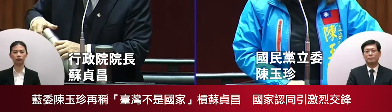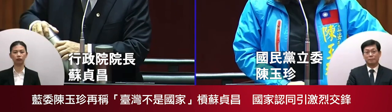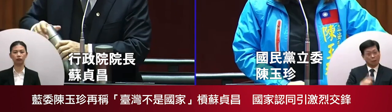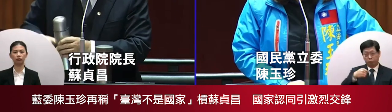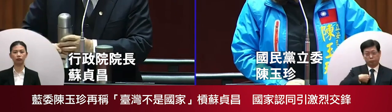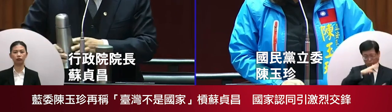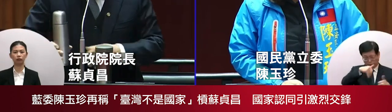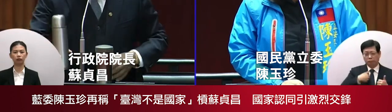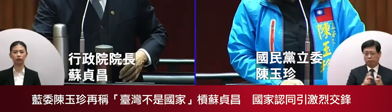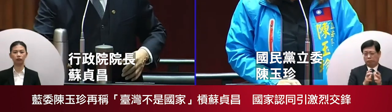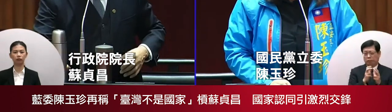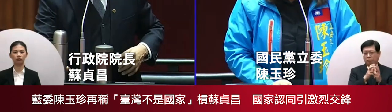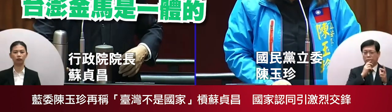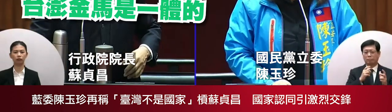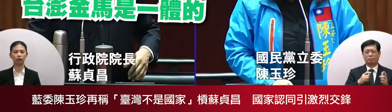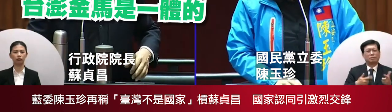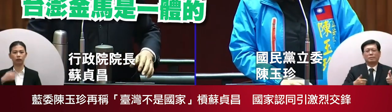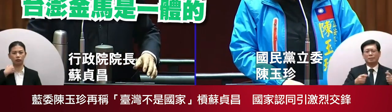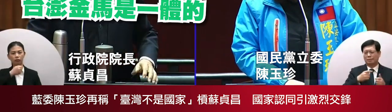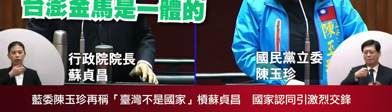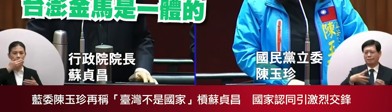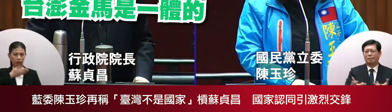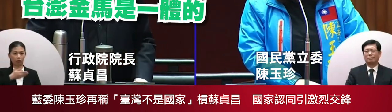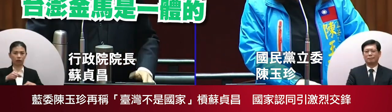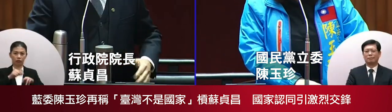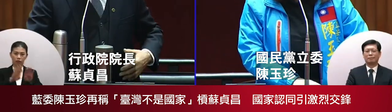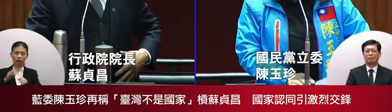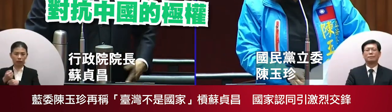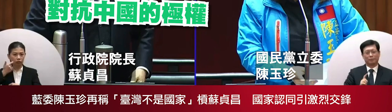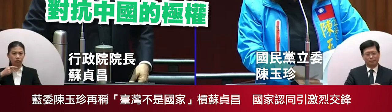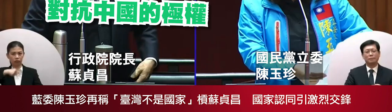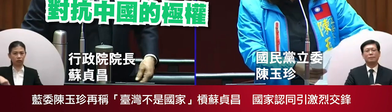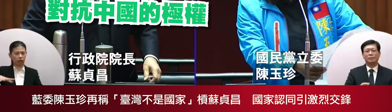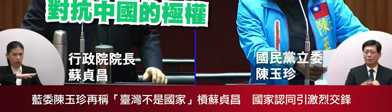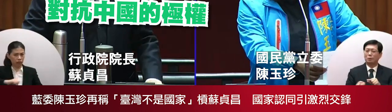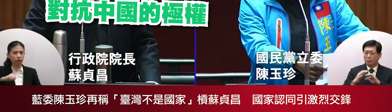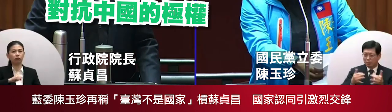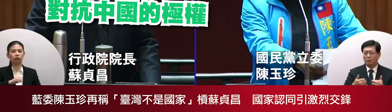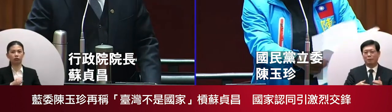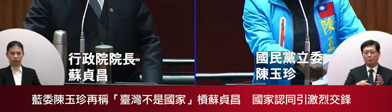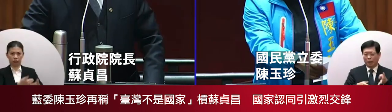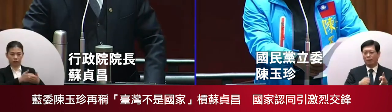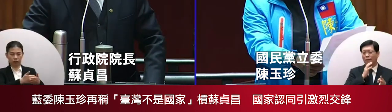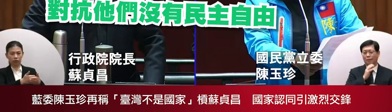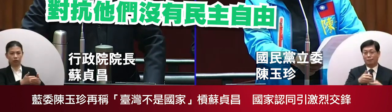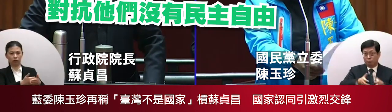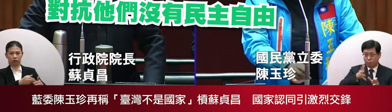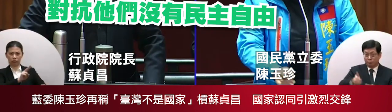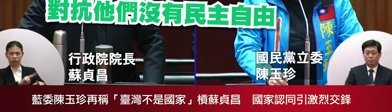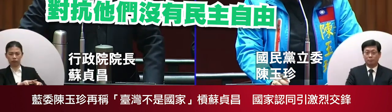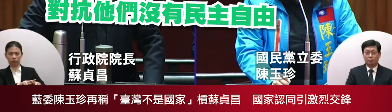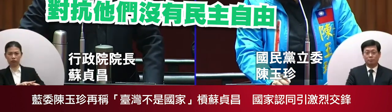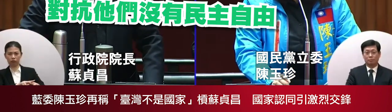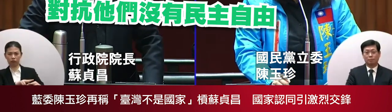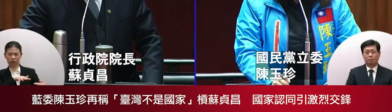我不是在叫你跟他打嘴鼓，我是在 讲台澎金马是一体的， 是 对抗中华民国的集权， 那个部长 对抗他的